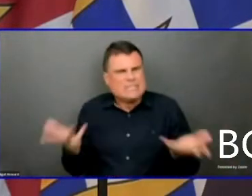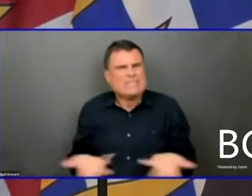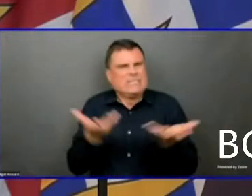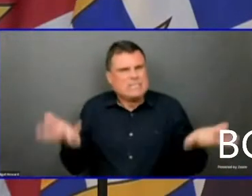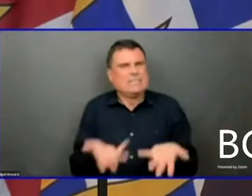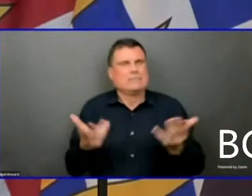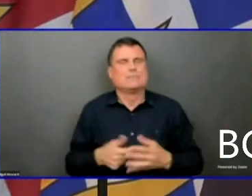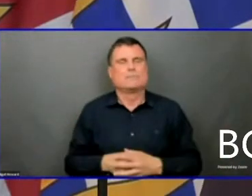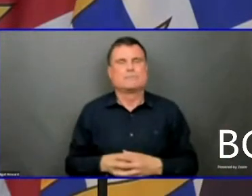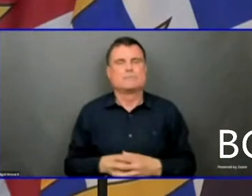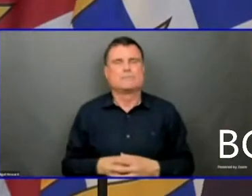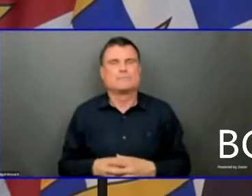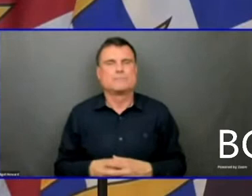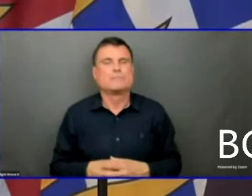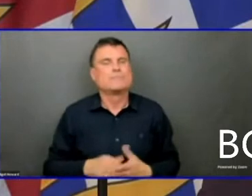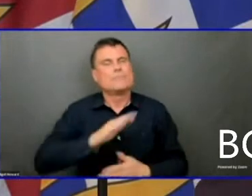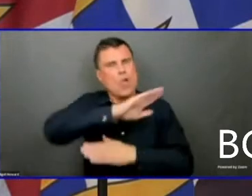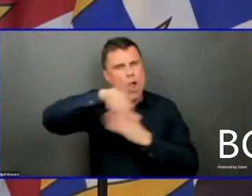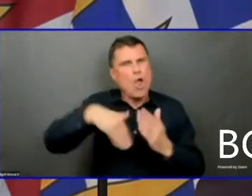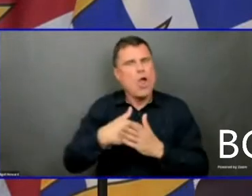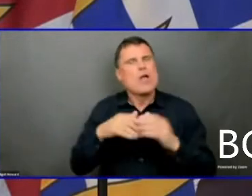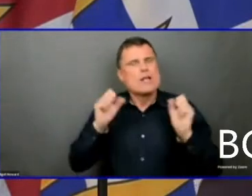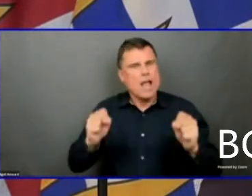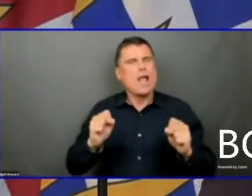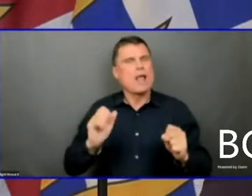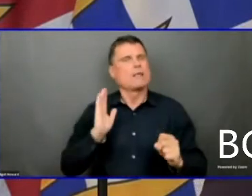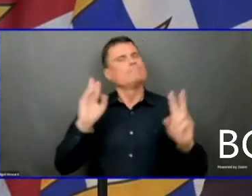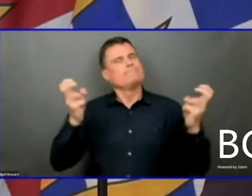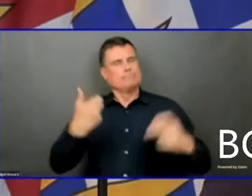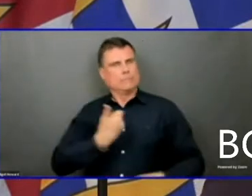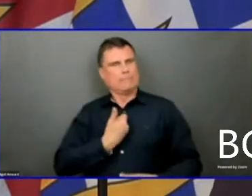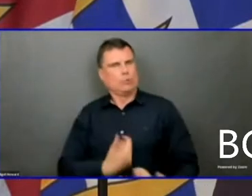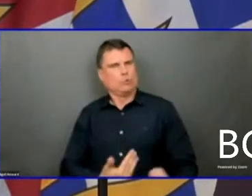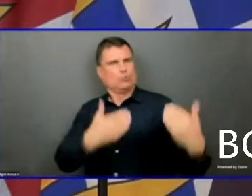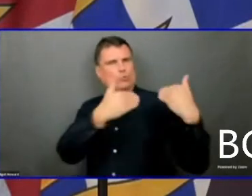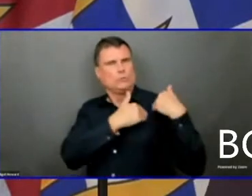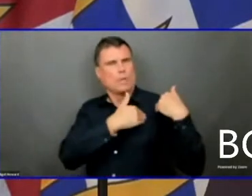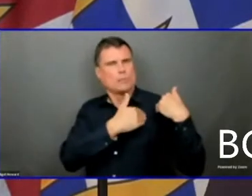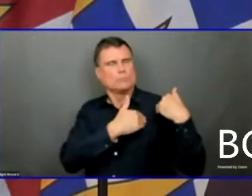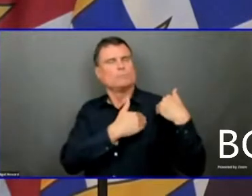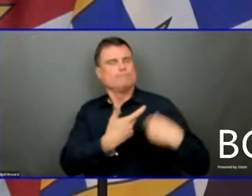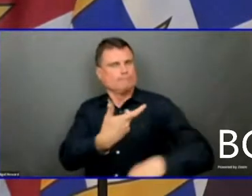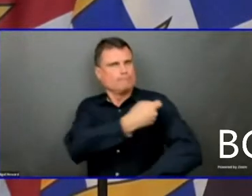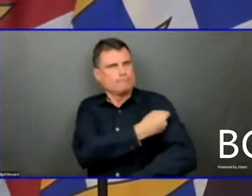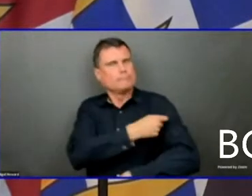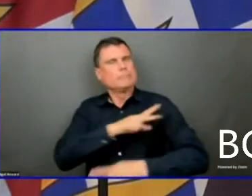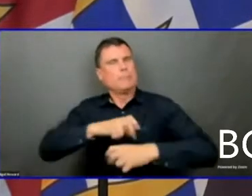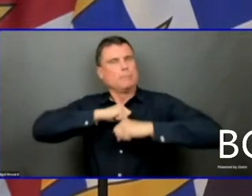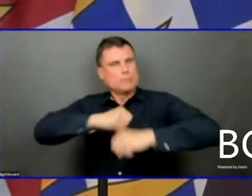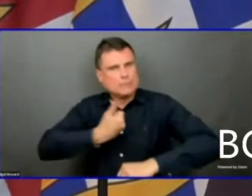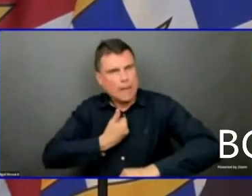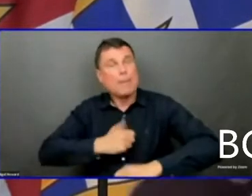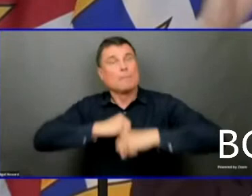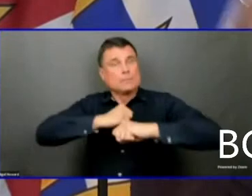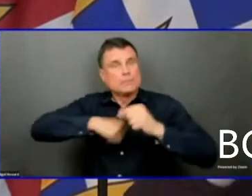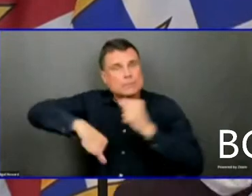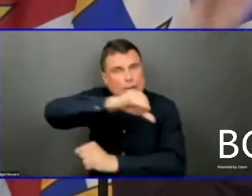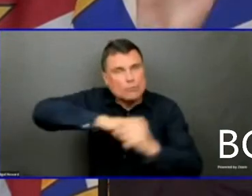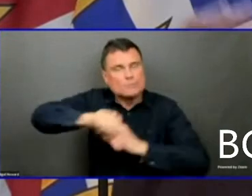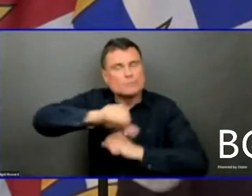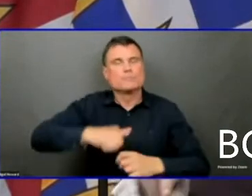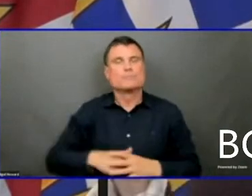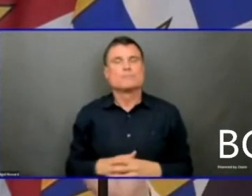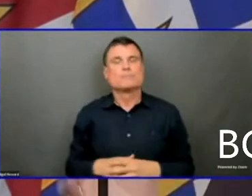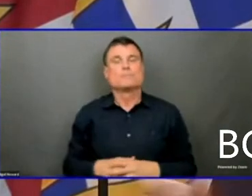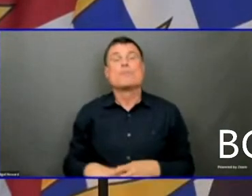点地区可以先打那么13个热点地区，同时呢，苏里地区又是重点13个热点地区里边，苏里